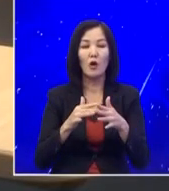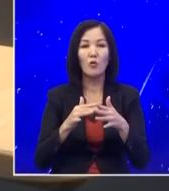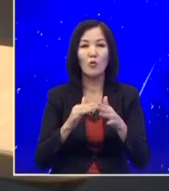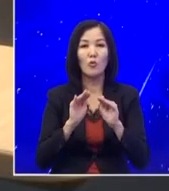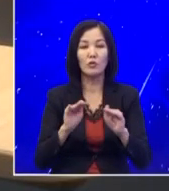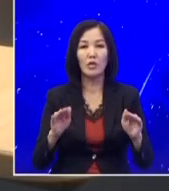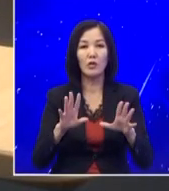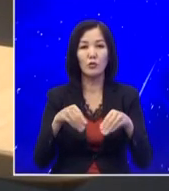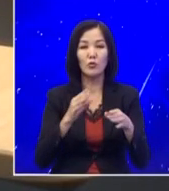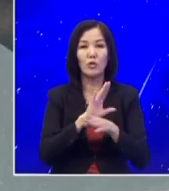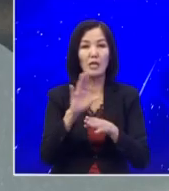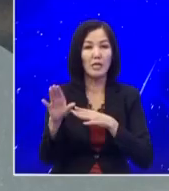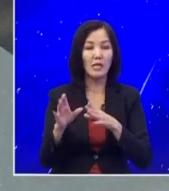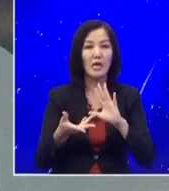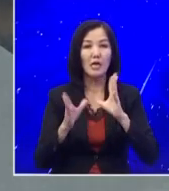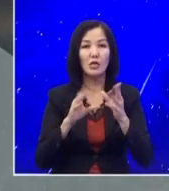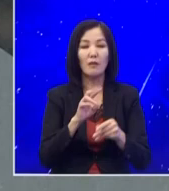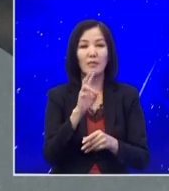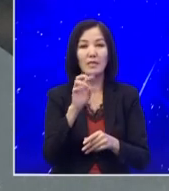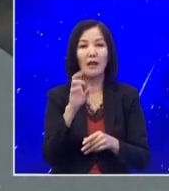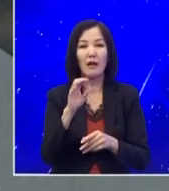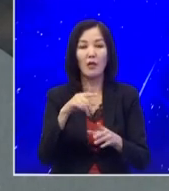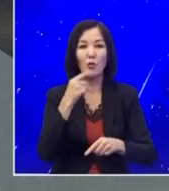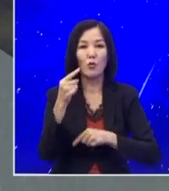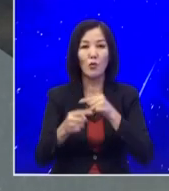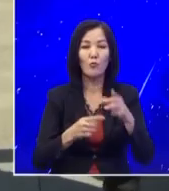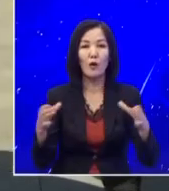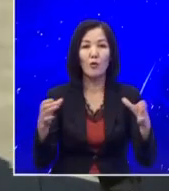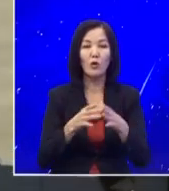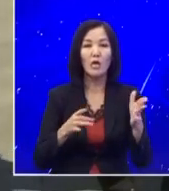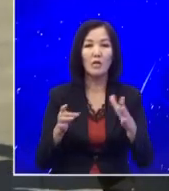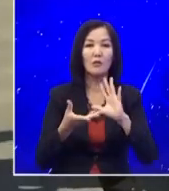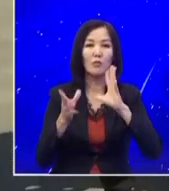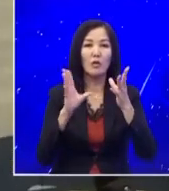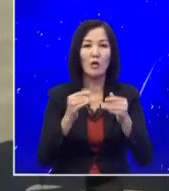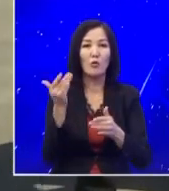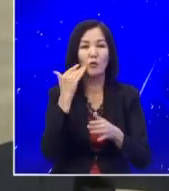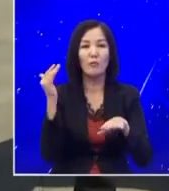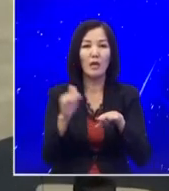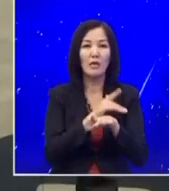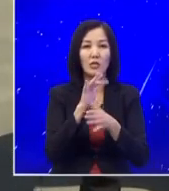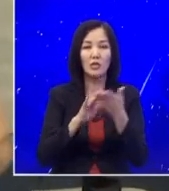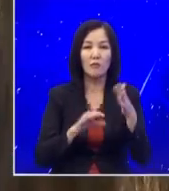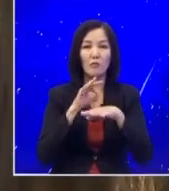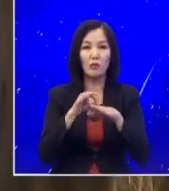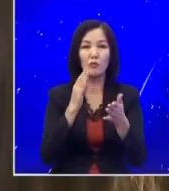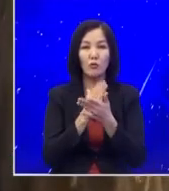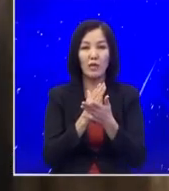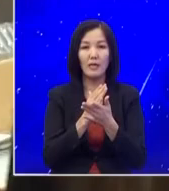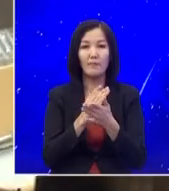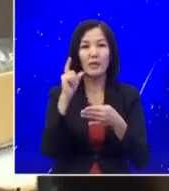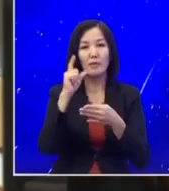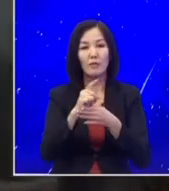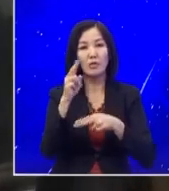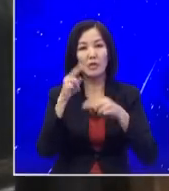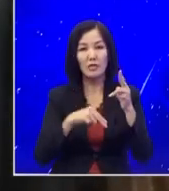ауыл оқушыларына жөнелтіледі. Жалпы Салиқалы ұрпақ қоры республика көлемінде үнемі қайырымдылық шараларын өткізіп тұрады. Олар